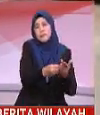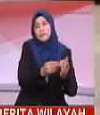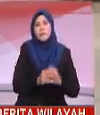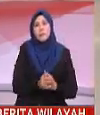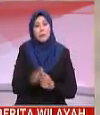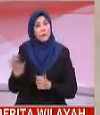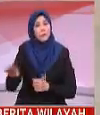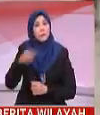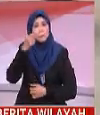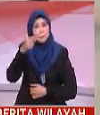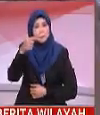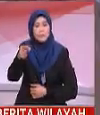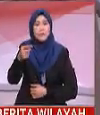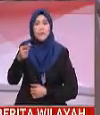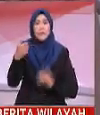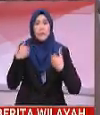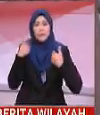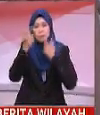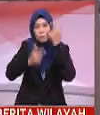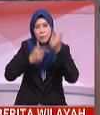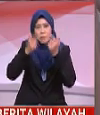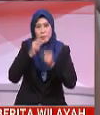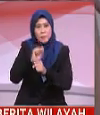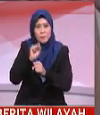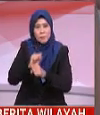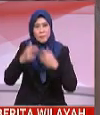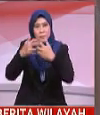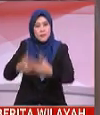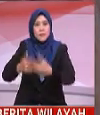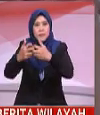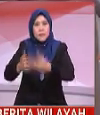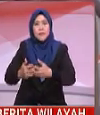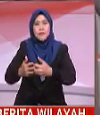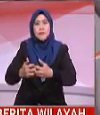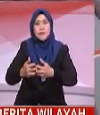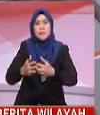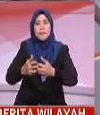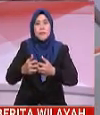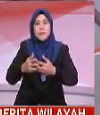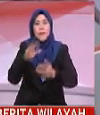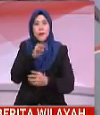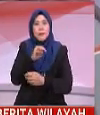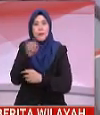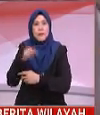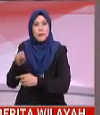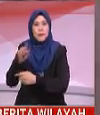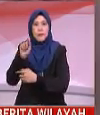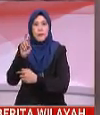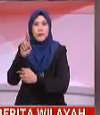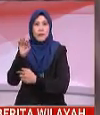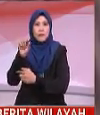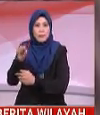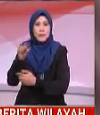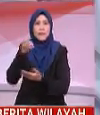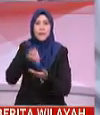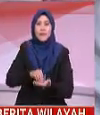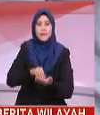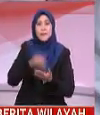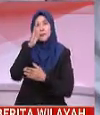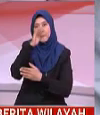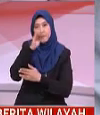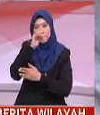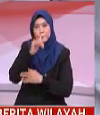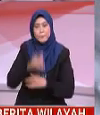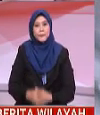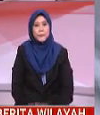Beliau berkata demikian selepas mengadakan lawatan kerja ke kilang NZA Wood Trading Sendirian Berhad di Merlimau, Melaka.